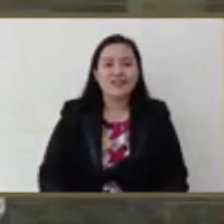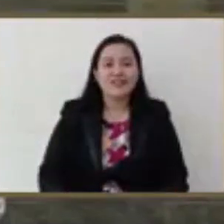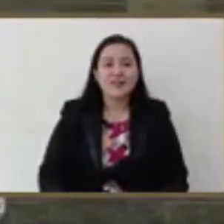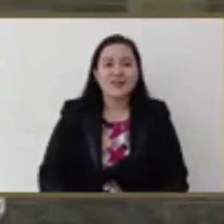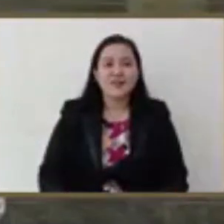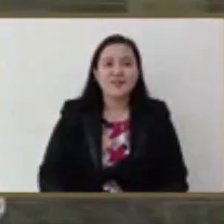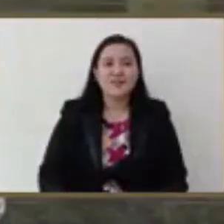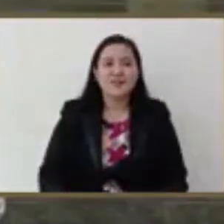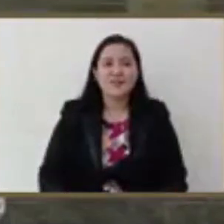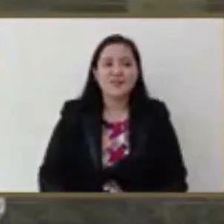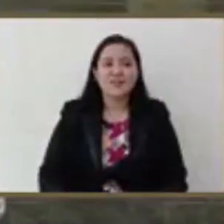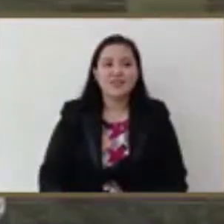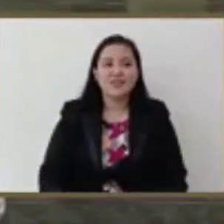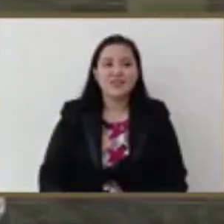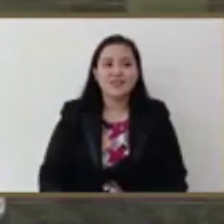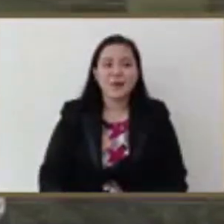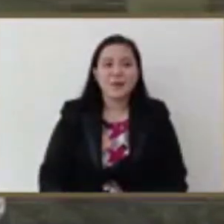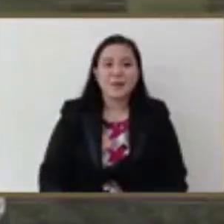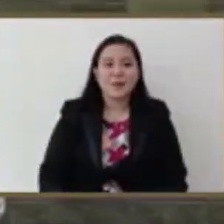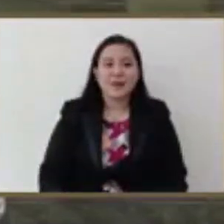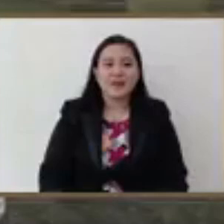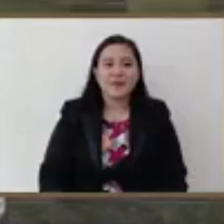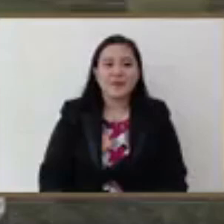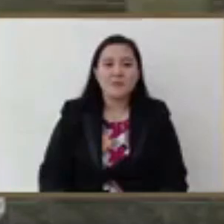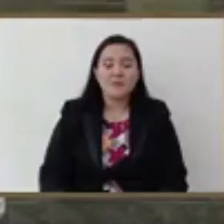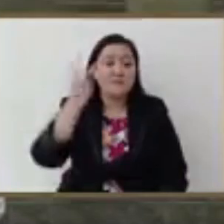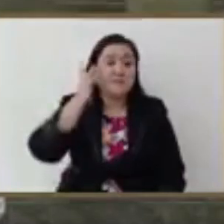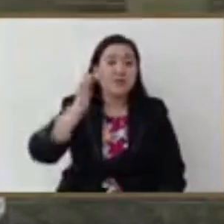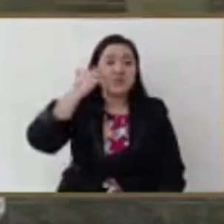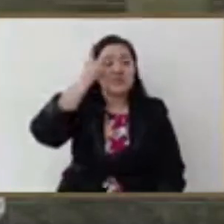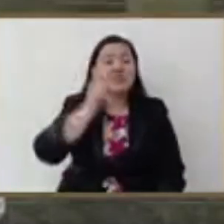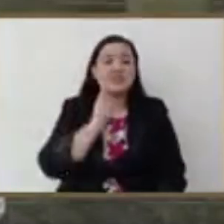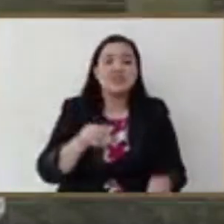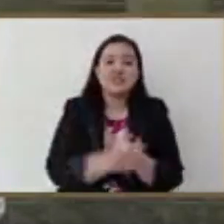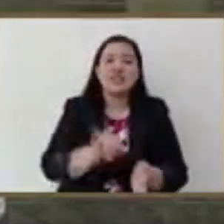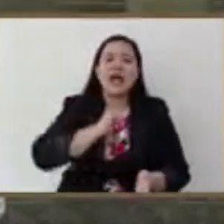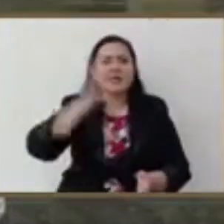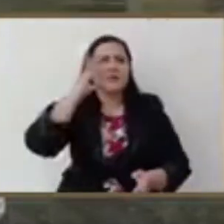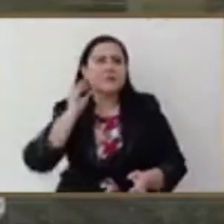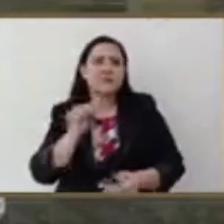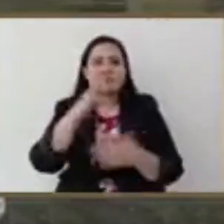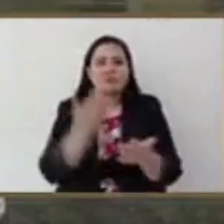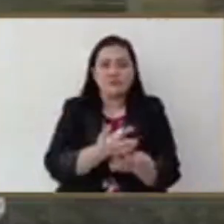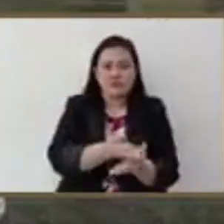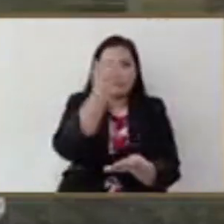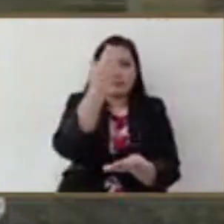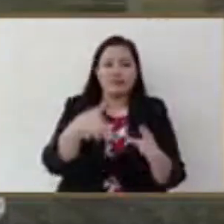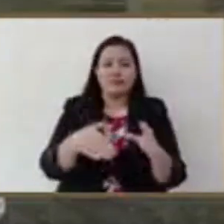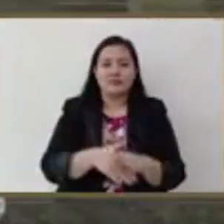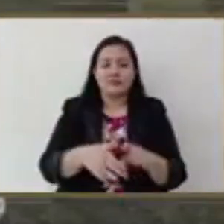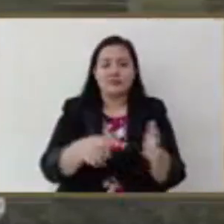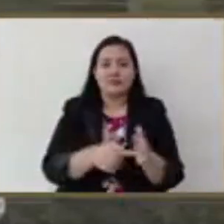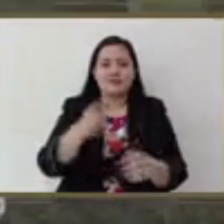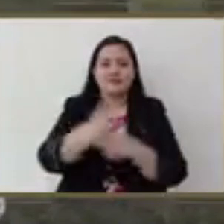lahat ng yan, mga kapatid. Naranasan ko ang karangian ng sanglibutan. Pero hindi totoo yung sinasabi nila na that's life. No, that's